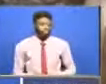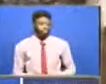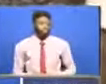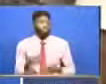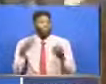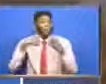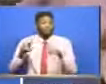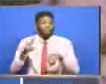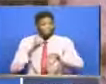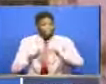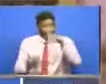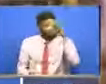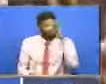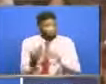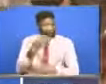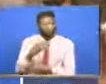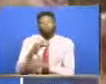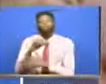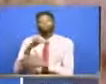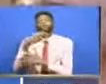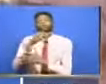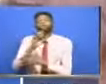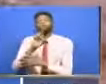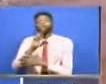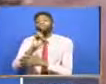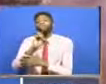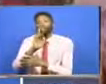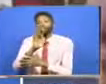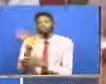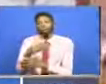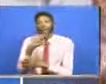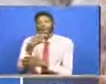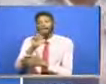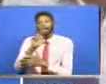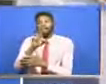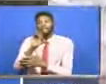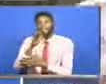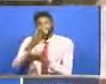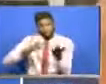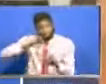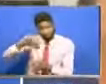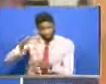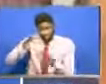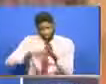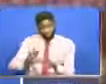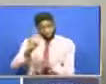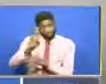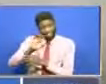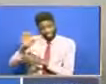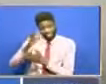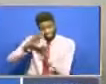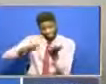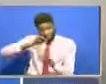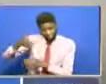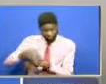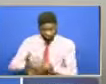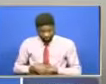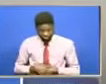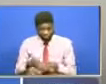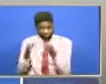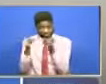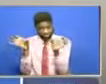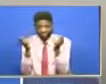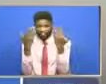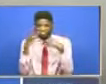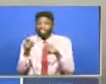But with the creation of Khorof Harar Sub County, hived off from Wajir East Sub County, and the presence of a